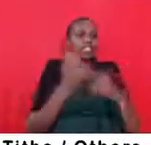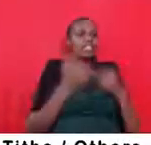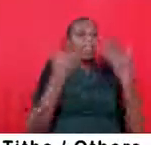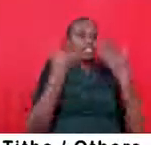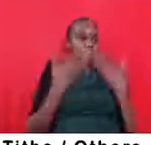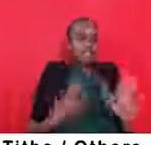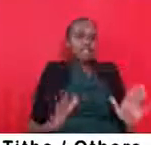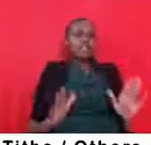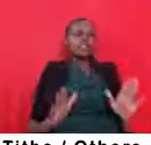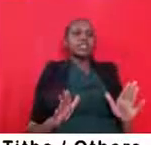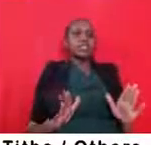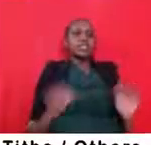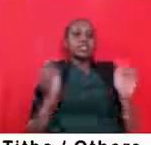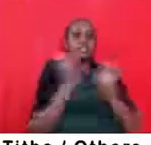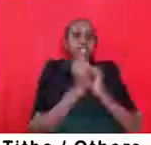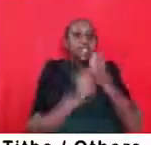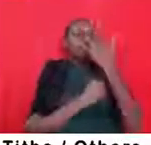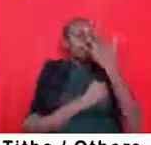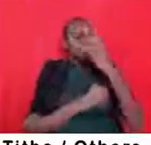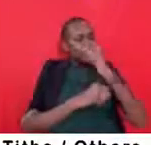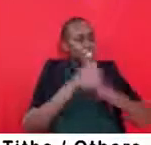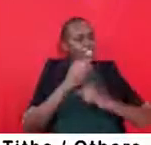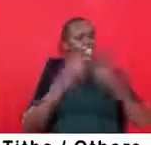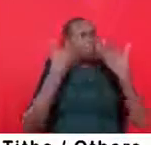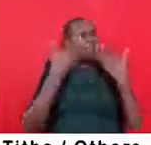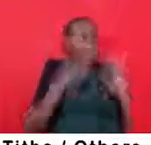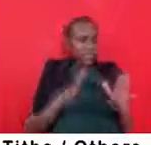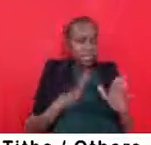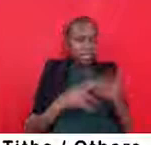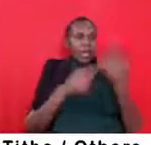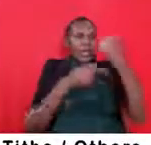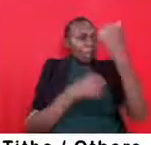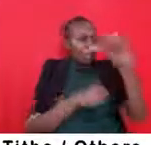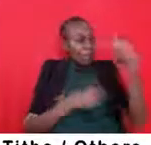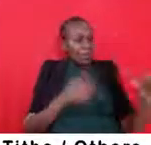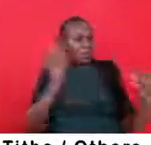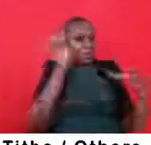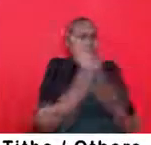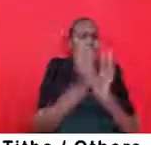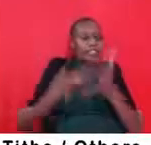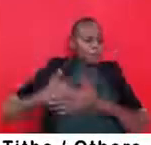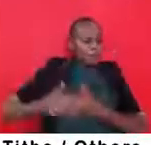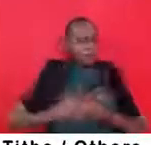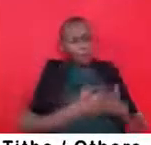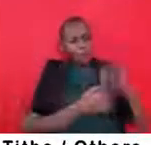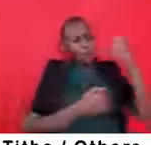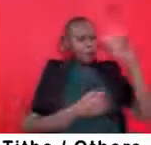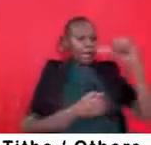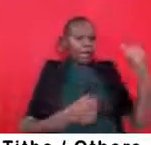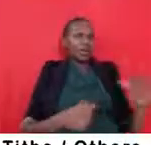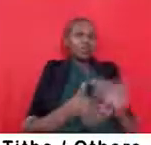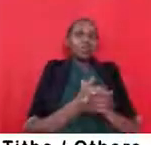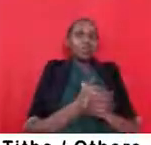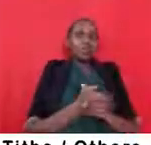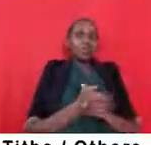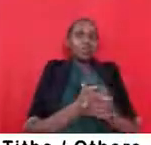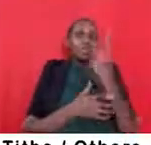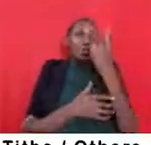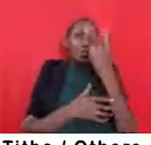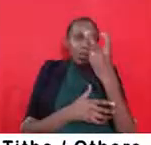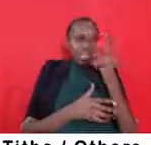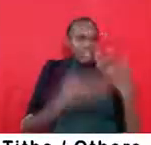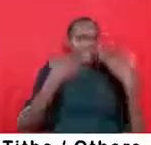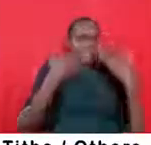ikapita. Miaka 15 ikapita. Bado Abraham hajapata mtoto. Miaka